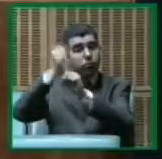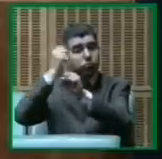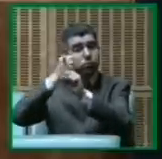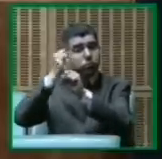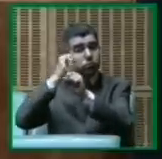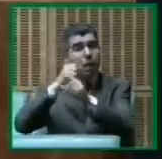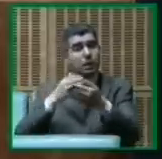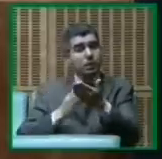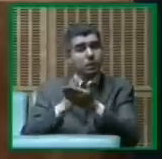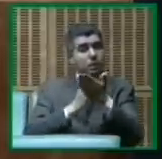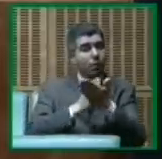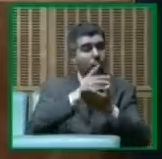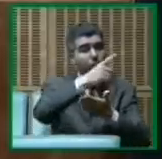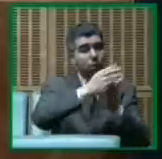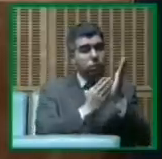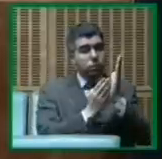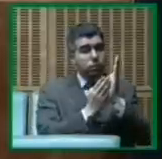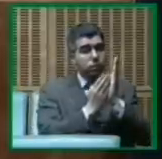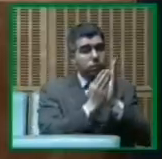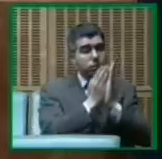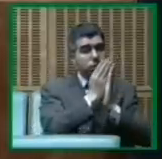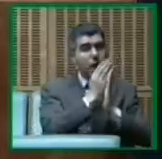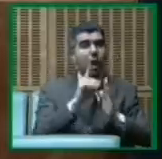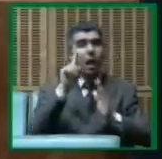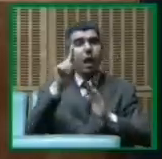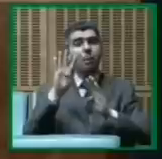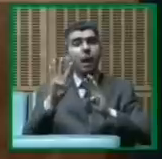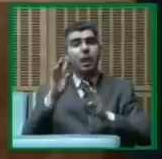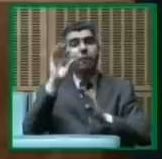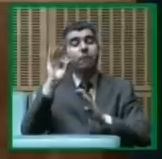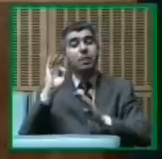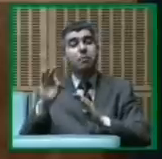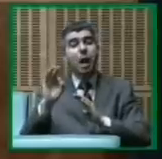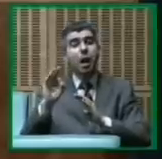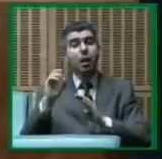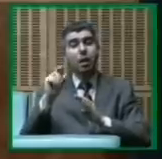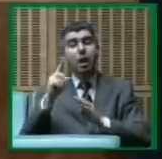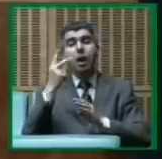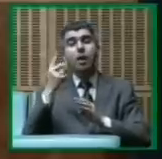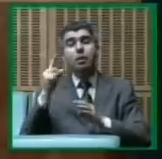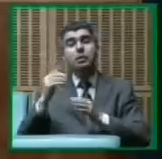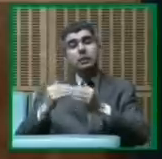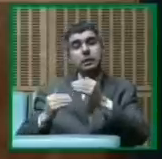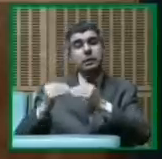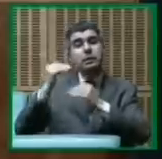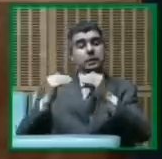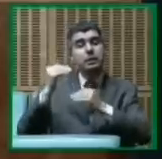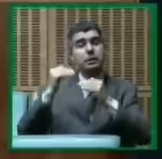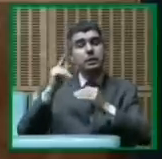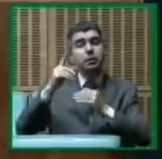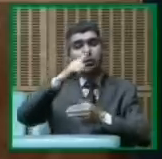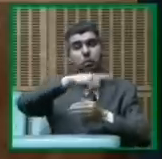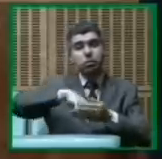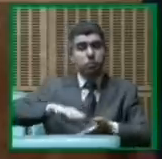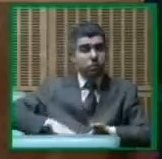من 14% سنة 1995 إلى 94% فيما تم 2013، وهذا بفضل الاستثمارات الضخمة التي